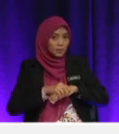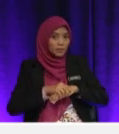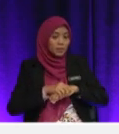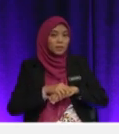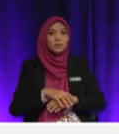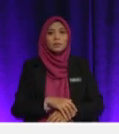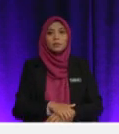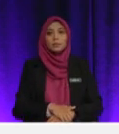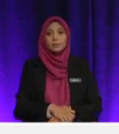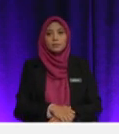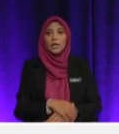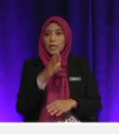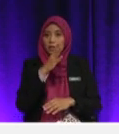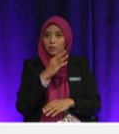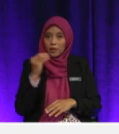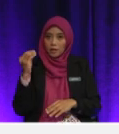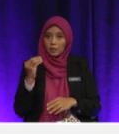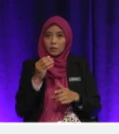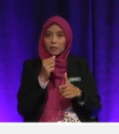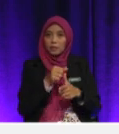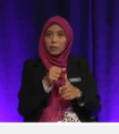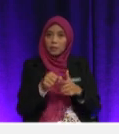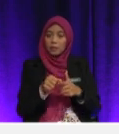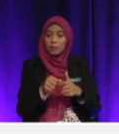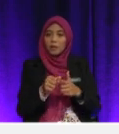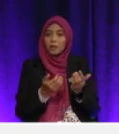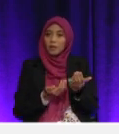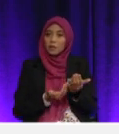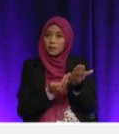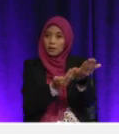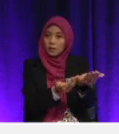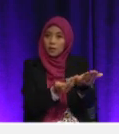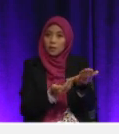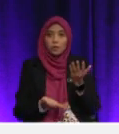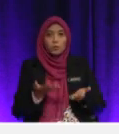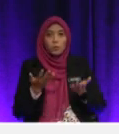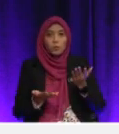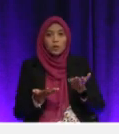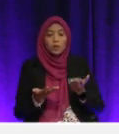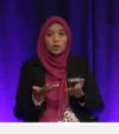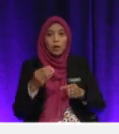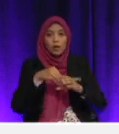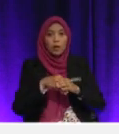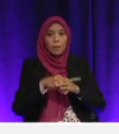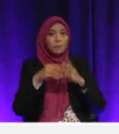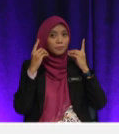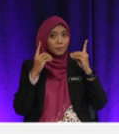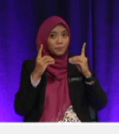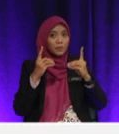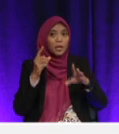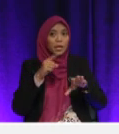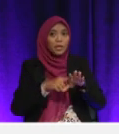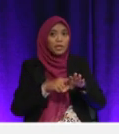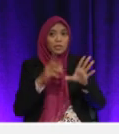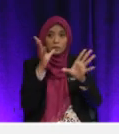pengantar dan antara cadangan ya berkaitan dengan sistem pendidikan di Jawa ialah